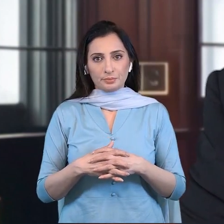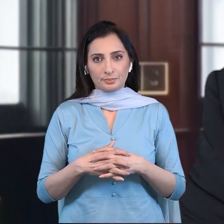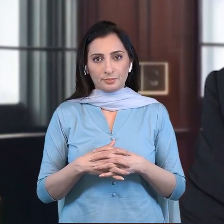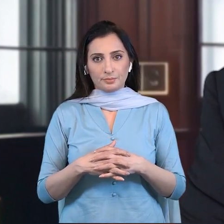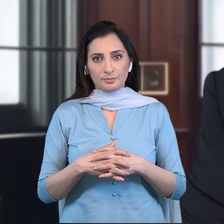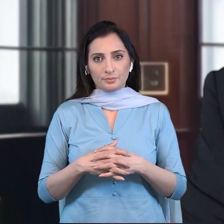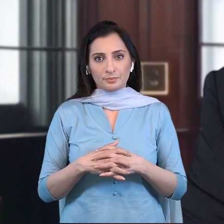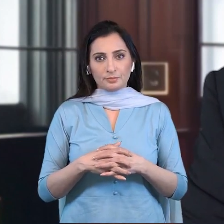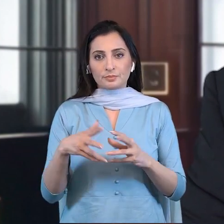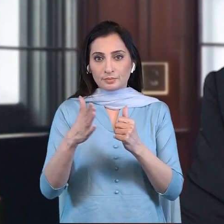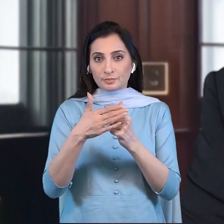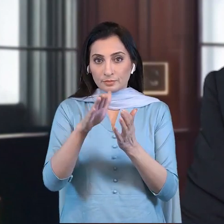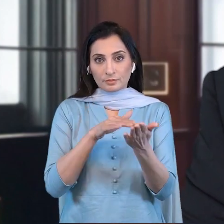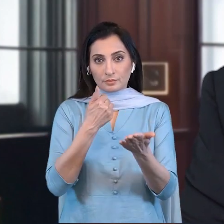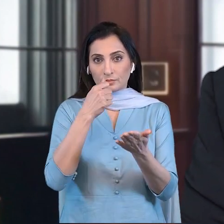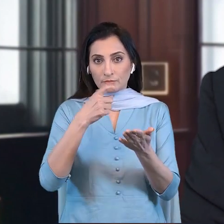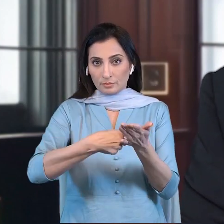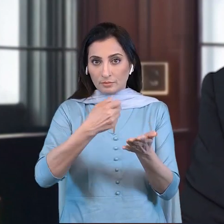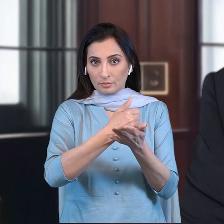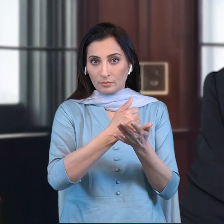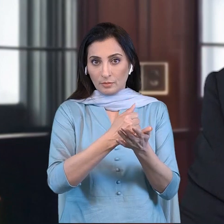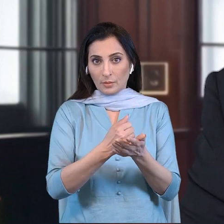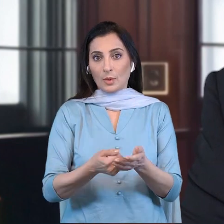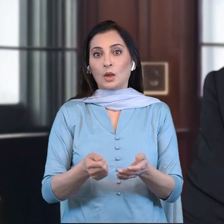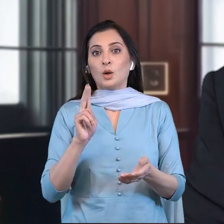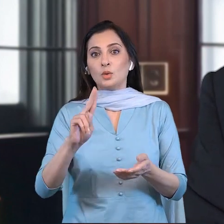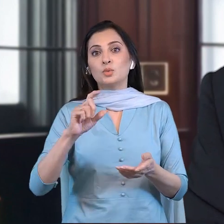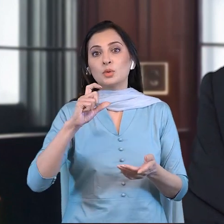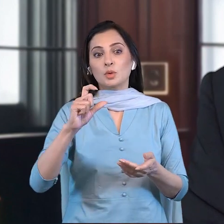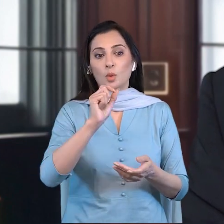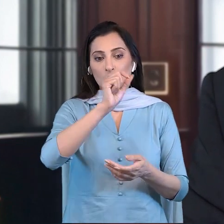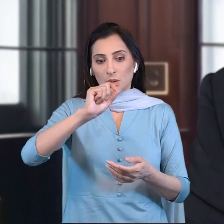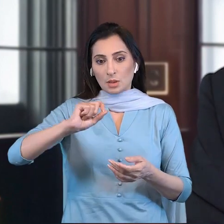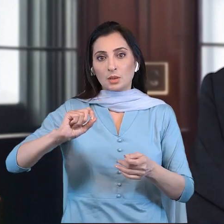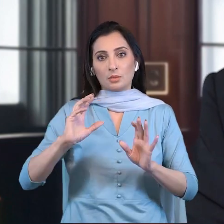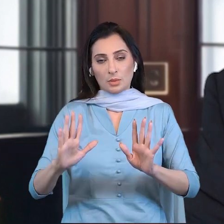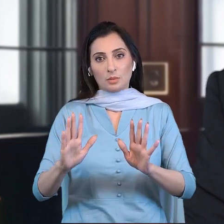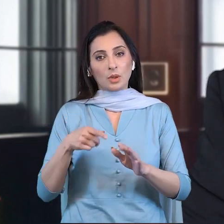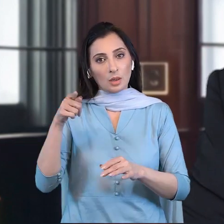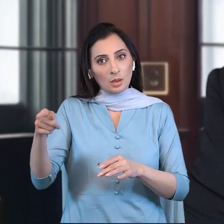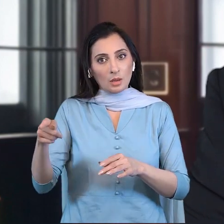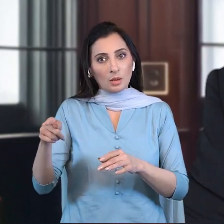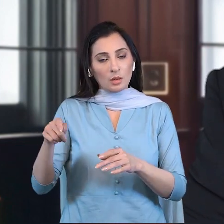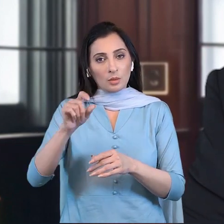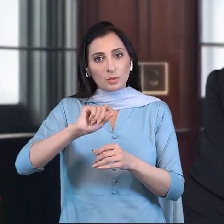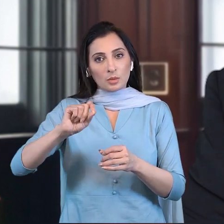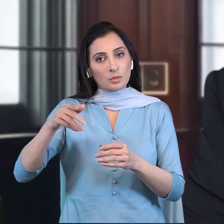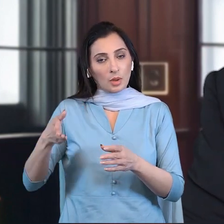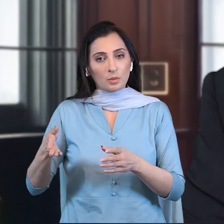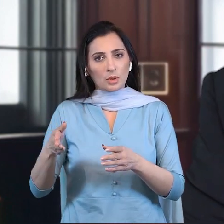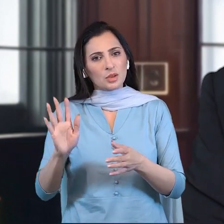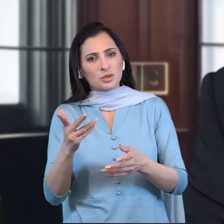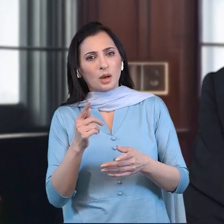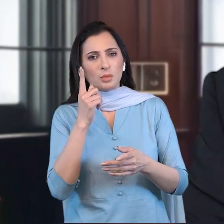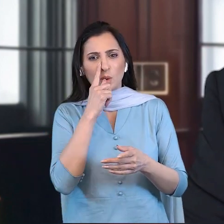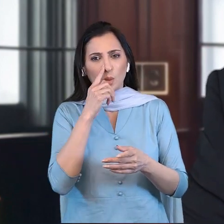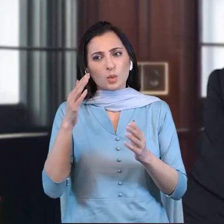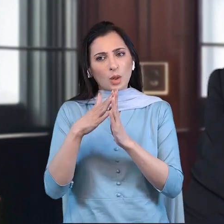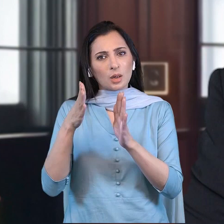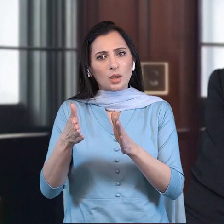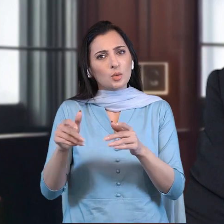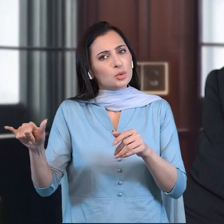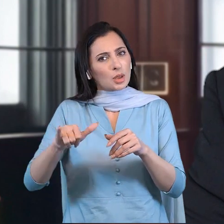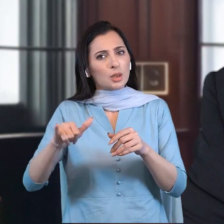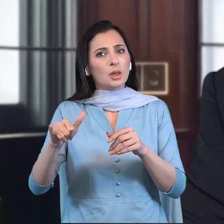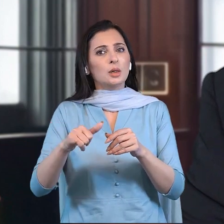دیٹ ڈزنٹ میٹر، بٹ اٹ شوڈ بی رجسٹرڈ ایٹ دا یونین کونسل آفس۔ اس کے بعد وہ آپ کو نادرہ کا سرٹیفکیٹ دے